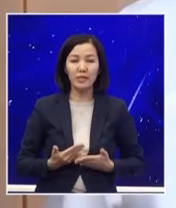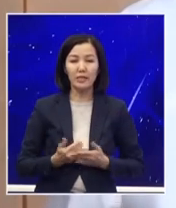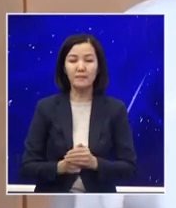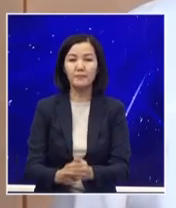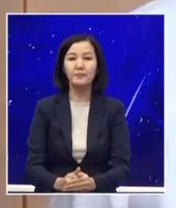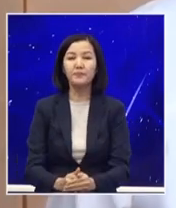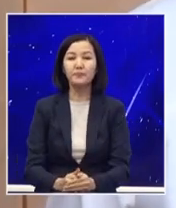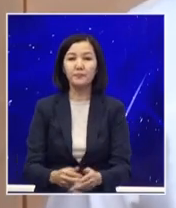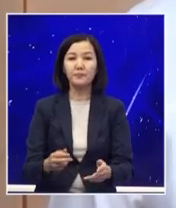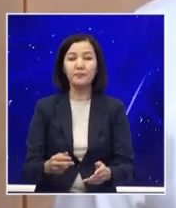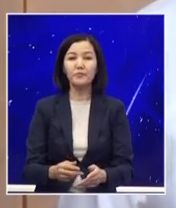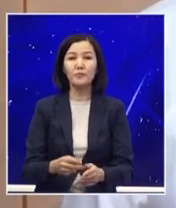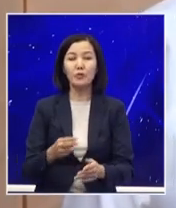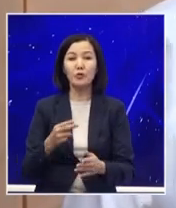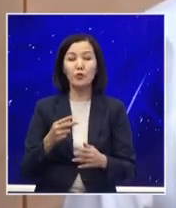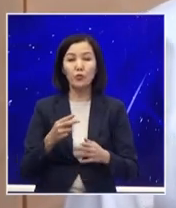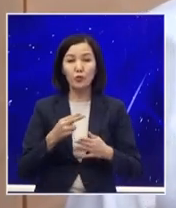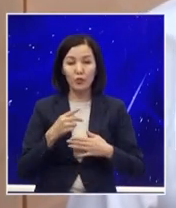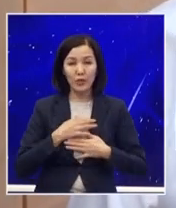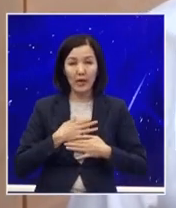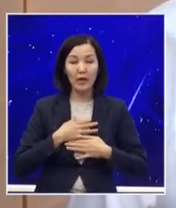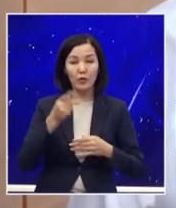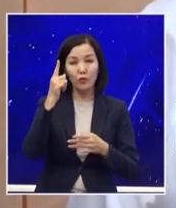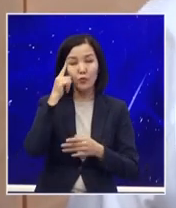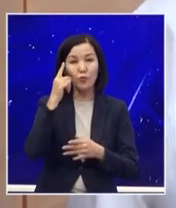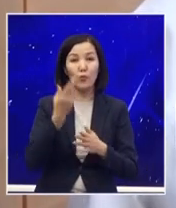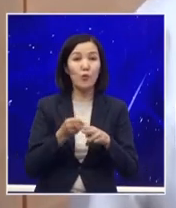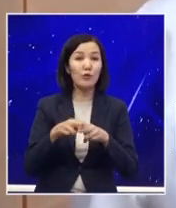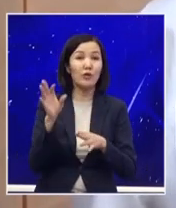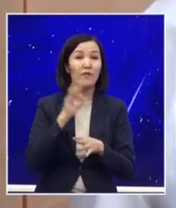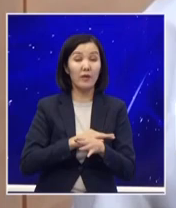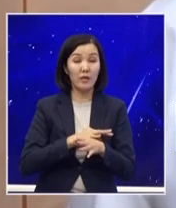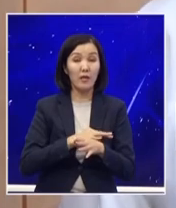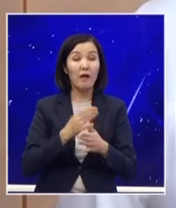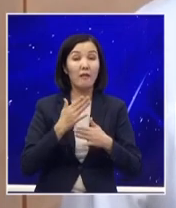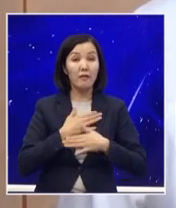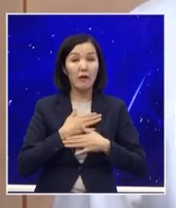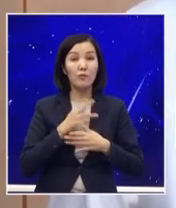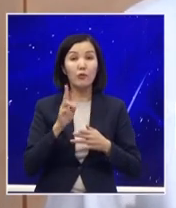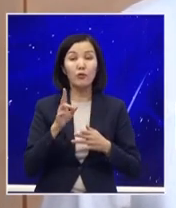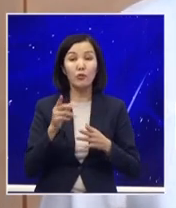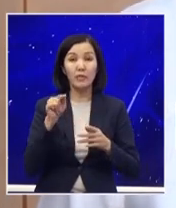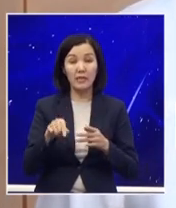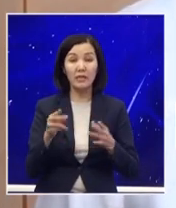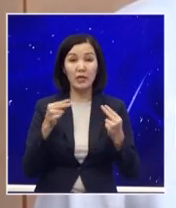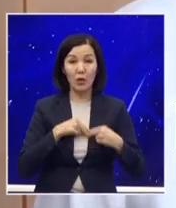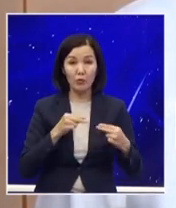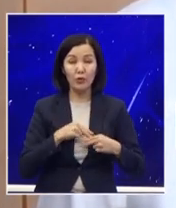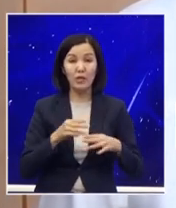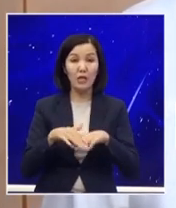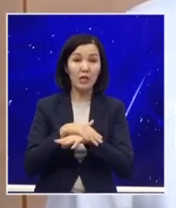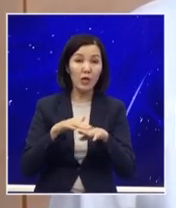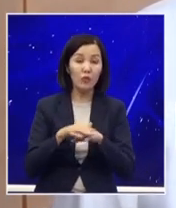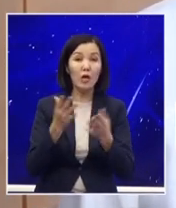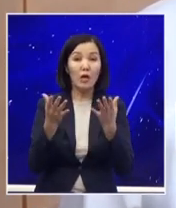думаю, даже здесь нет никаких вопросов, что это нам выгодно. И выгодно нам, кто здесь работает, а также народ